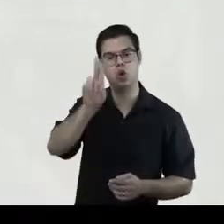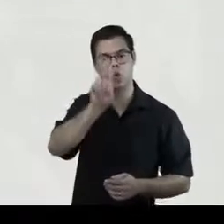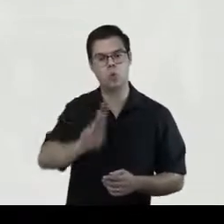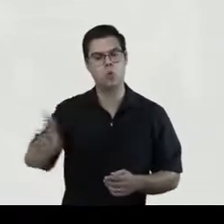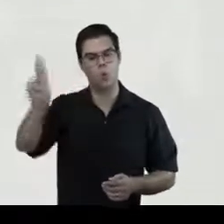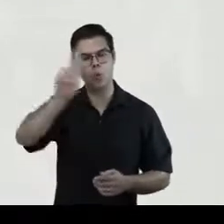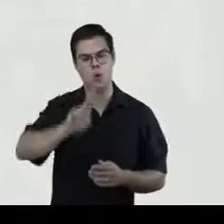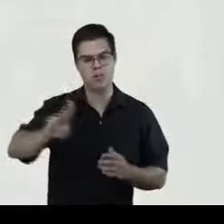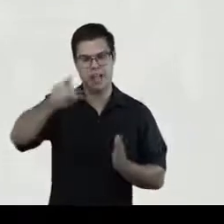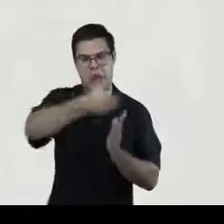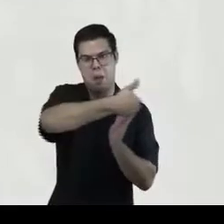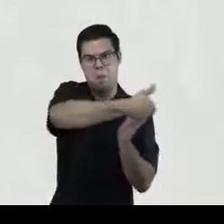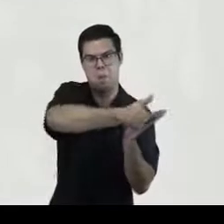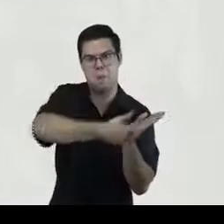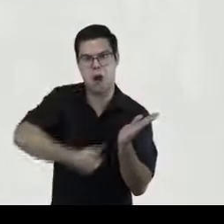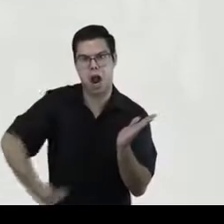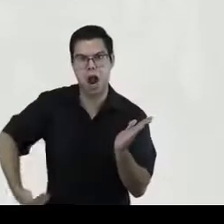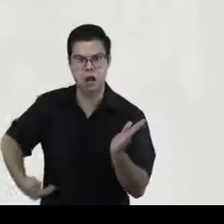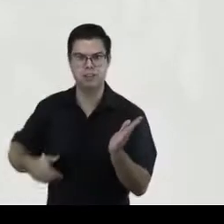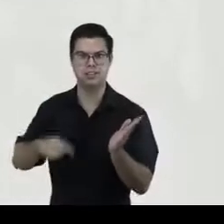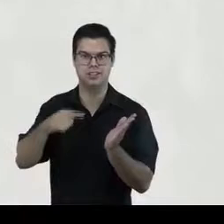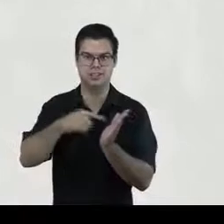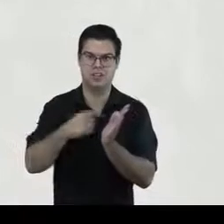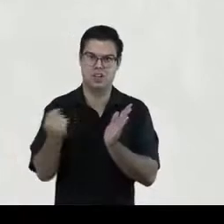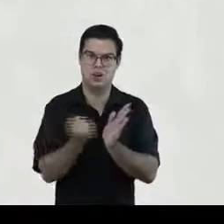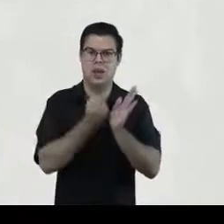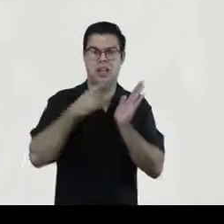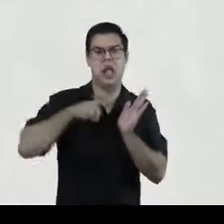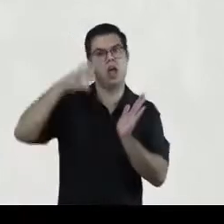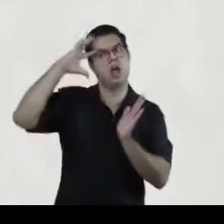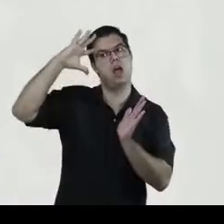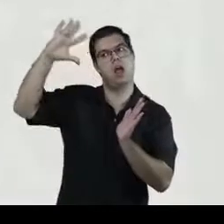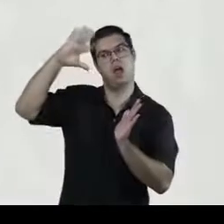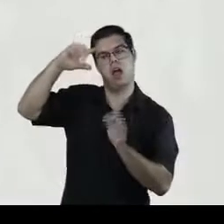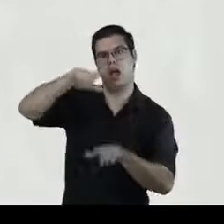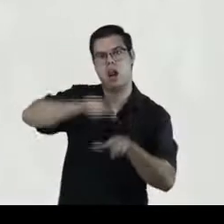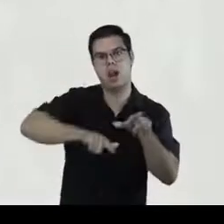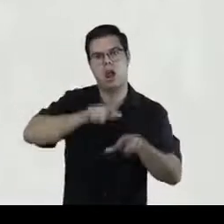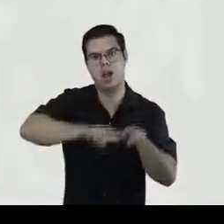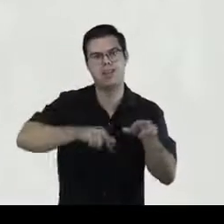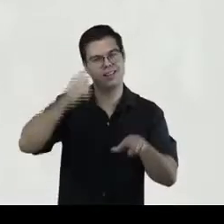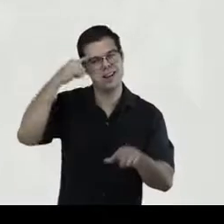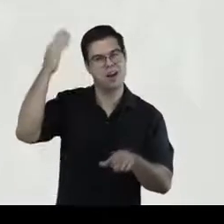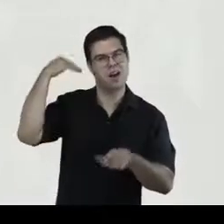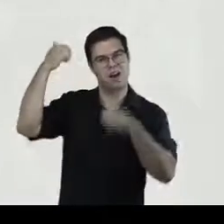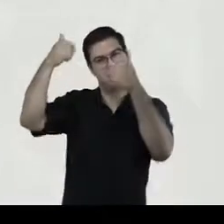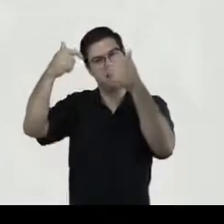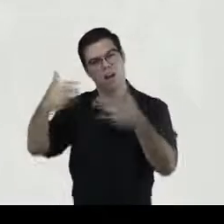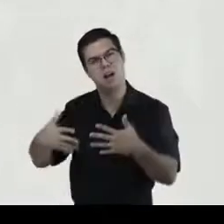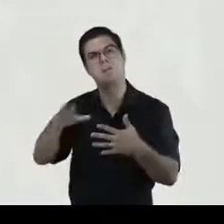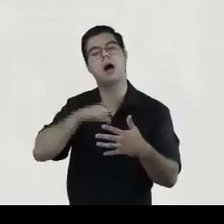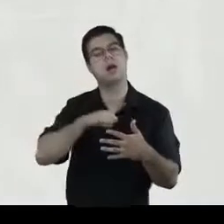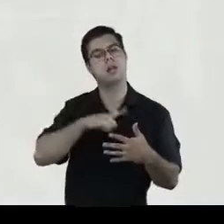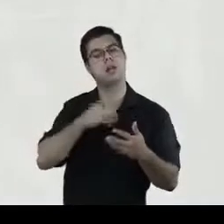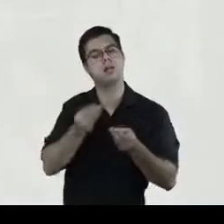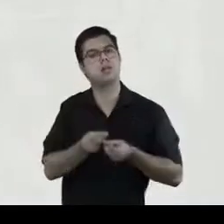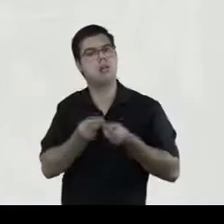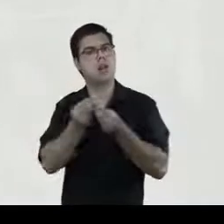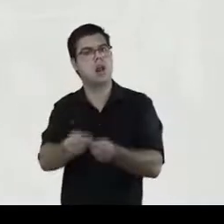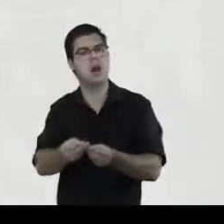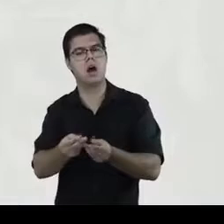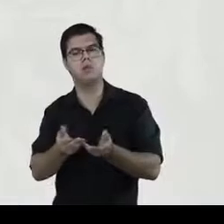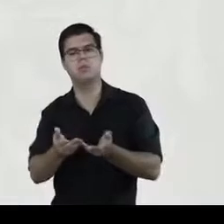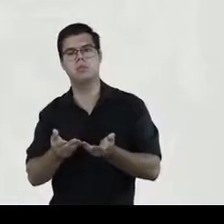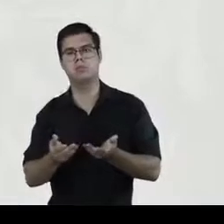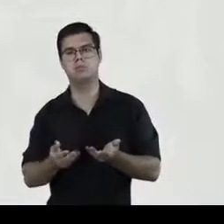Form eines Zeichens sieht, sondern wir liefern viele, viele kleine